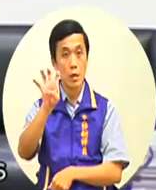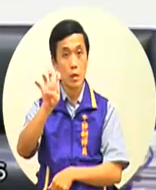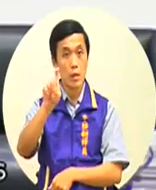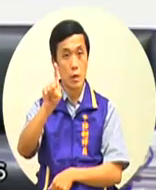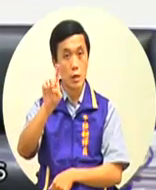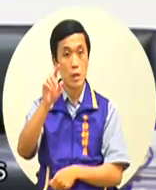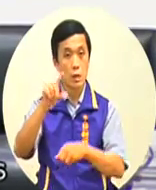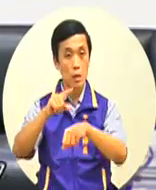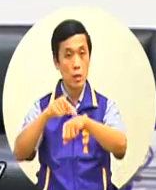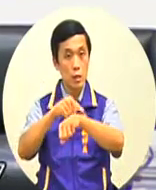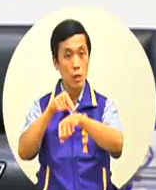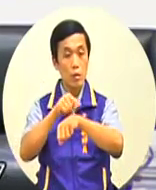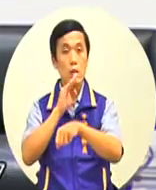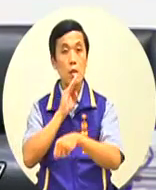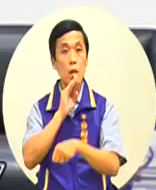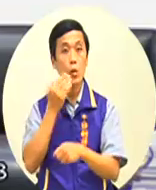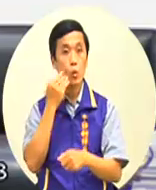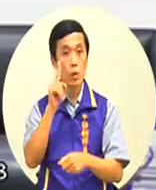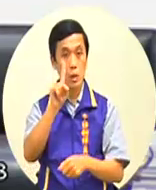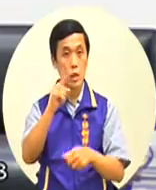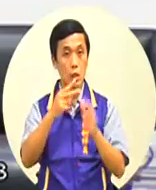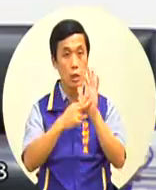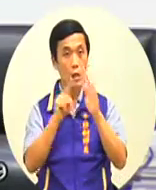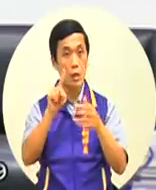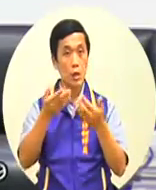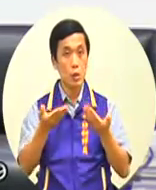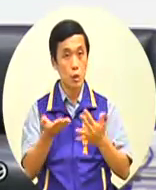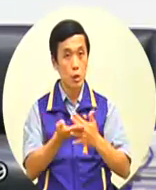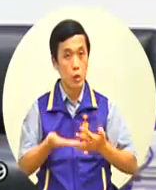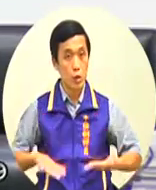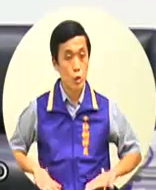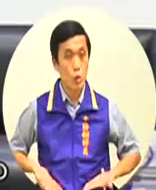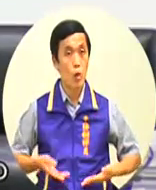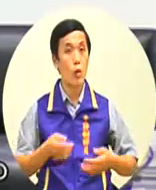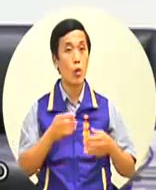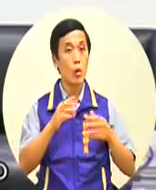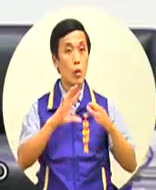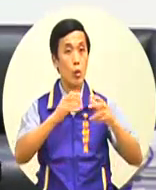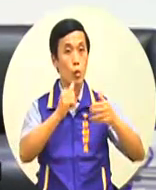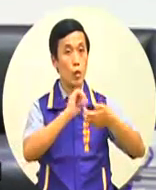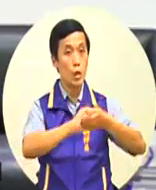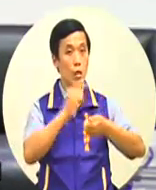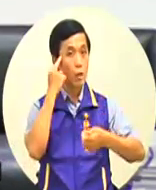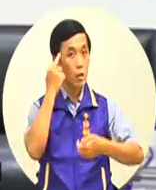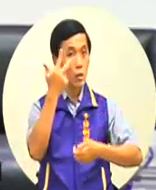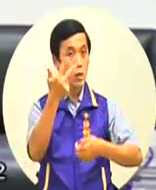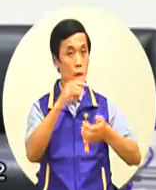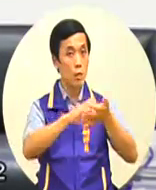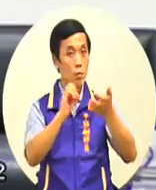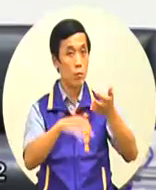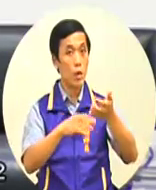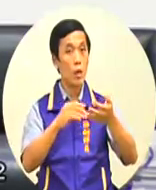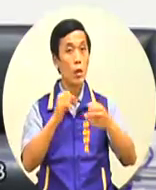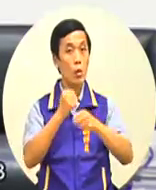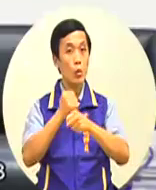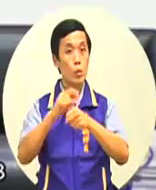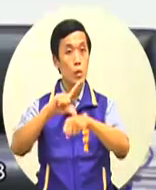2141小时，如果是一例一休，然后取消七天假，我们变成工作时间是多少小时？然